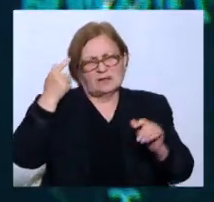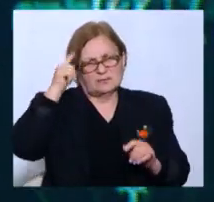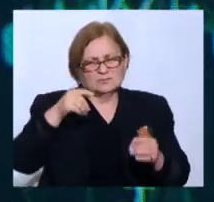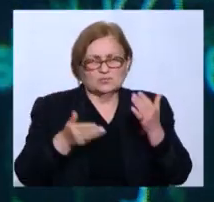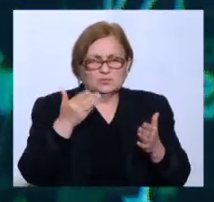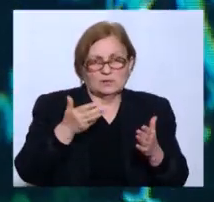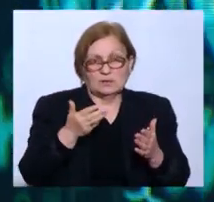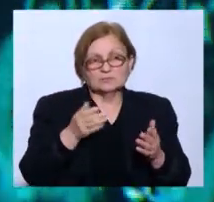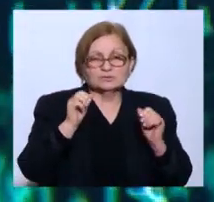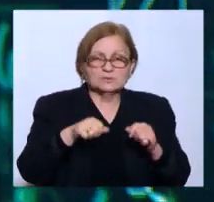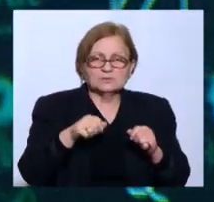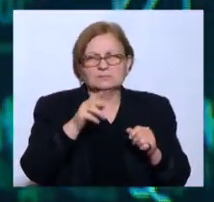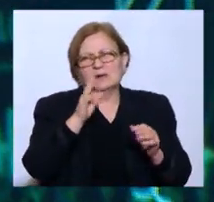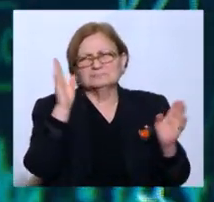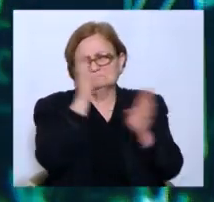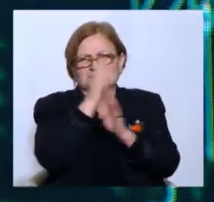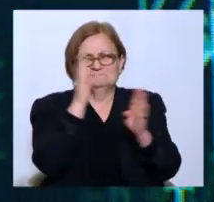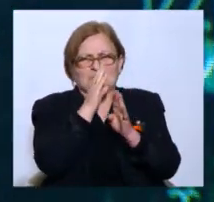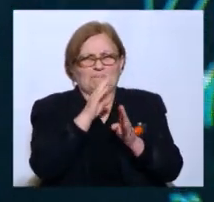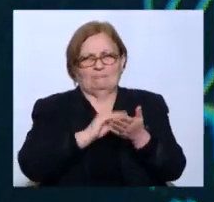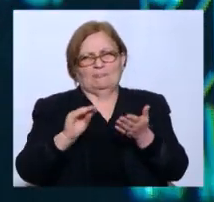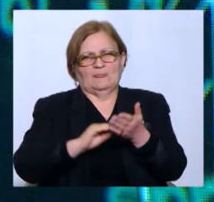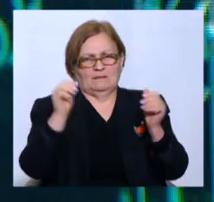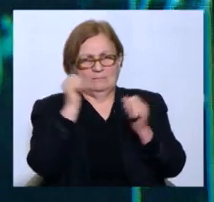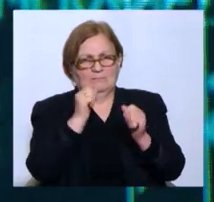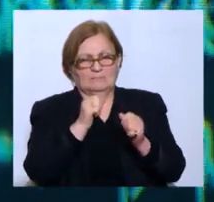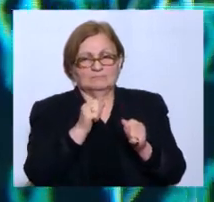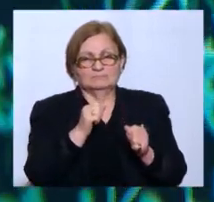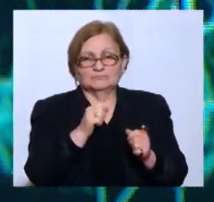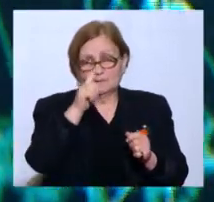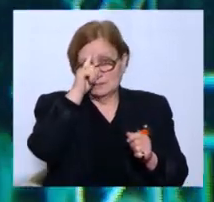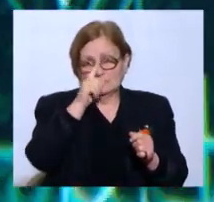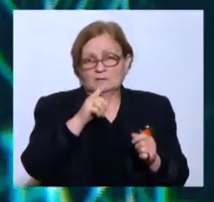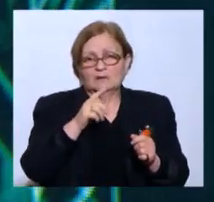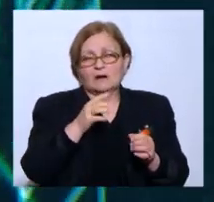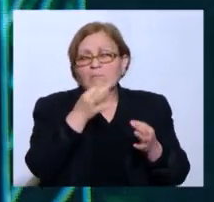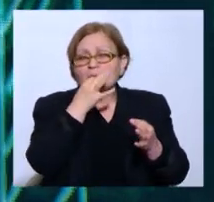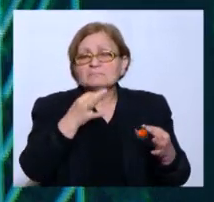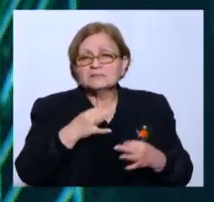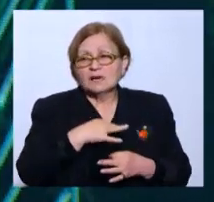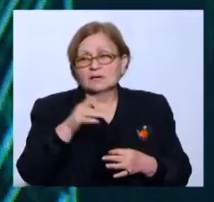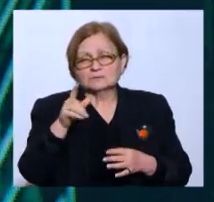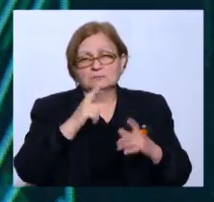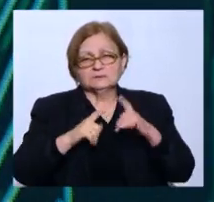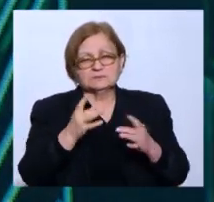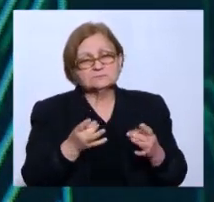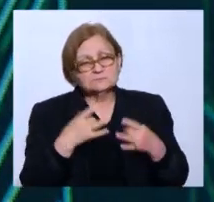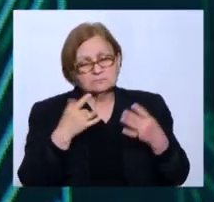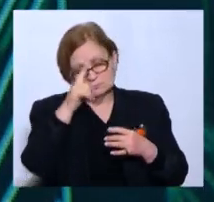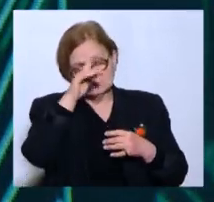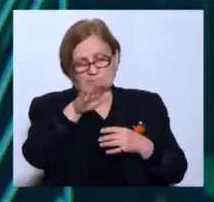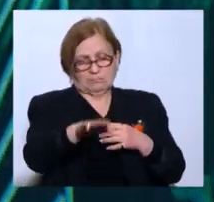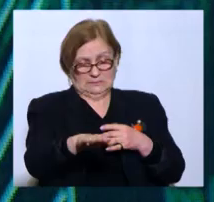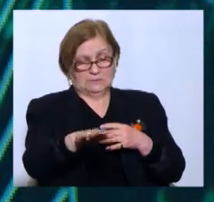და ხანდახან ემთხოვა პასუხს. ან და მე უთხრა გაუსმა, მითხარიო, როგორი წესით იფიქრებდი, რომ გაუსი ძალიან პატარა იყო და